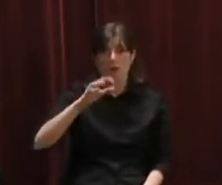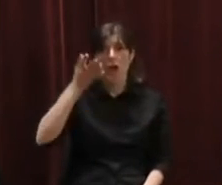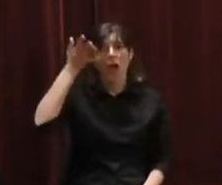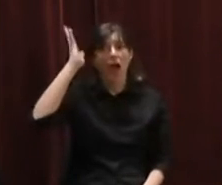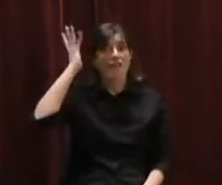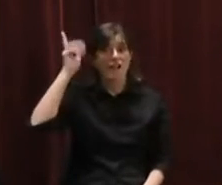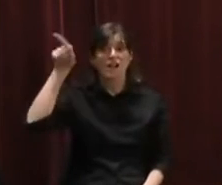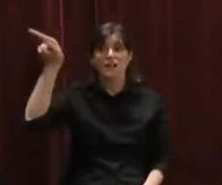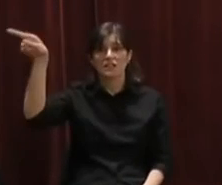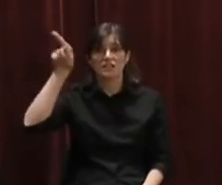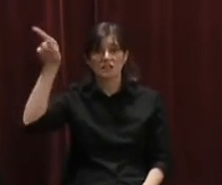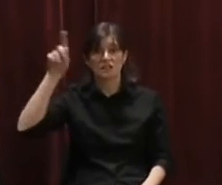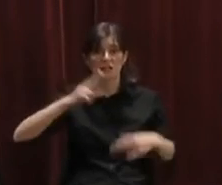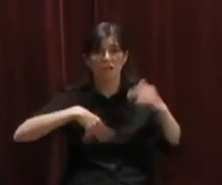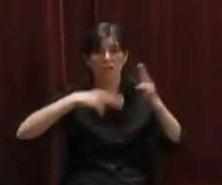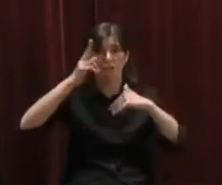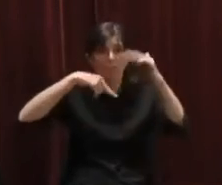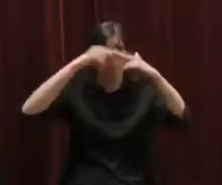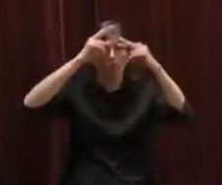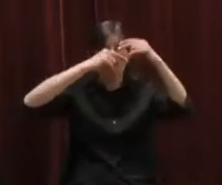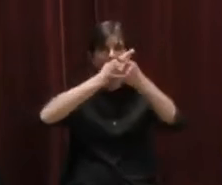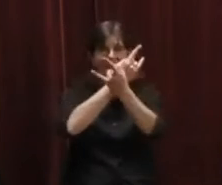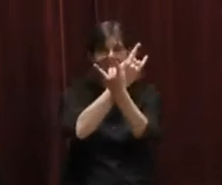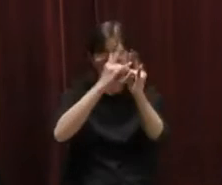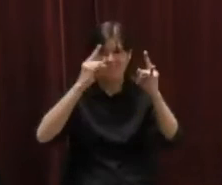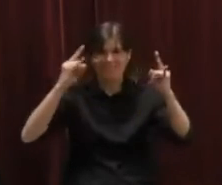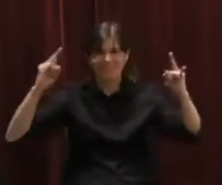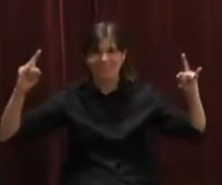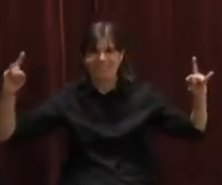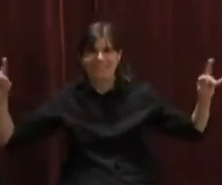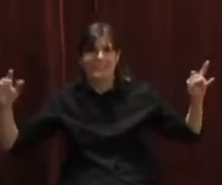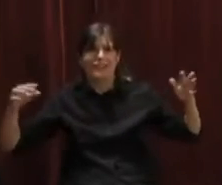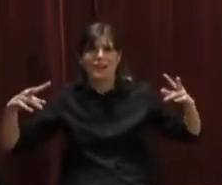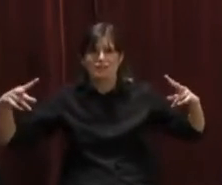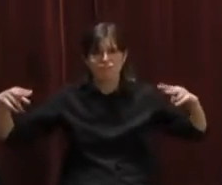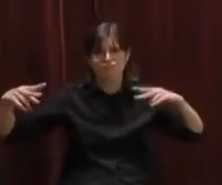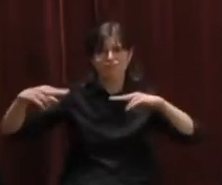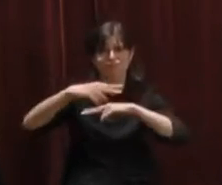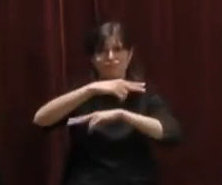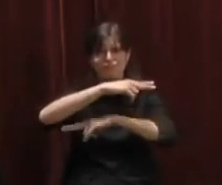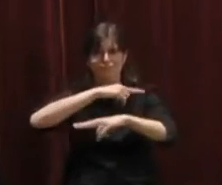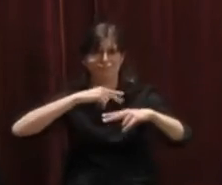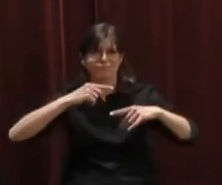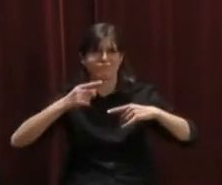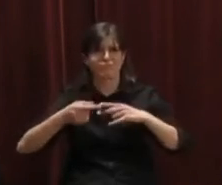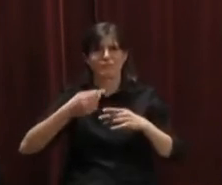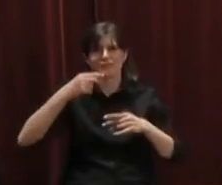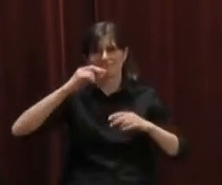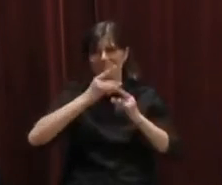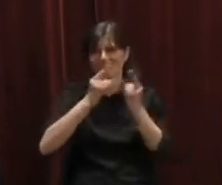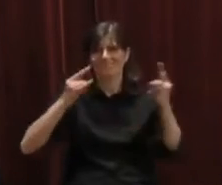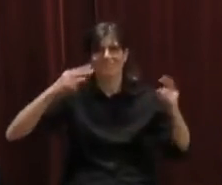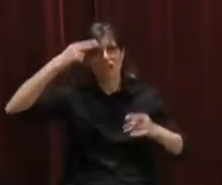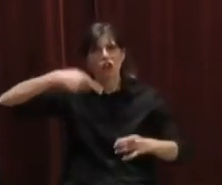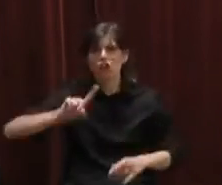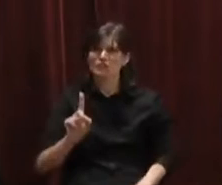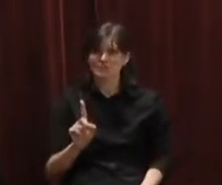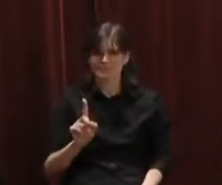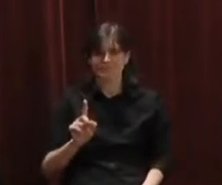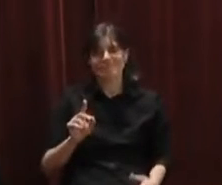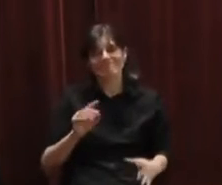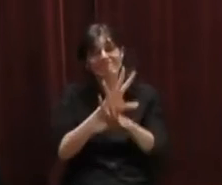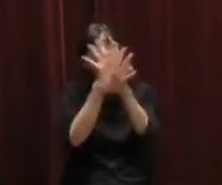i pensam que se podria haver fet qualque cosa en aquest sentit. Conclusió. Creiem que queda molt per fer perquè